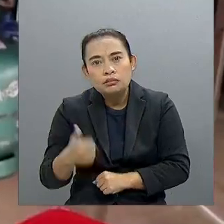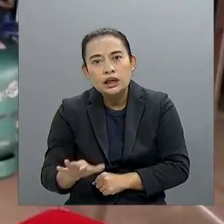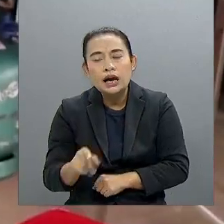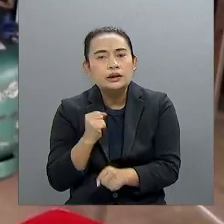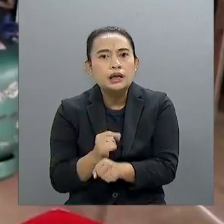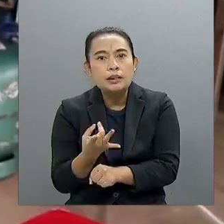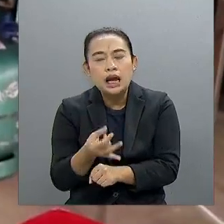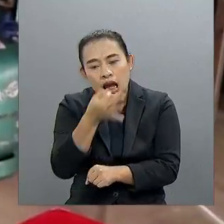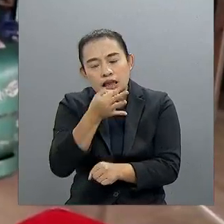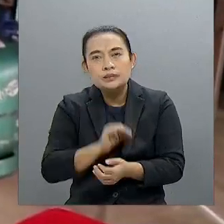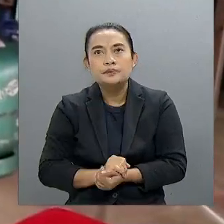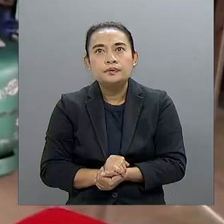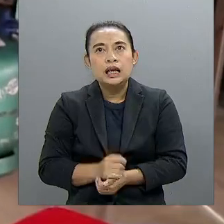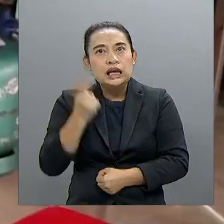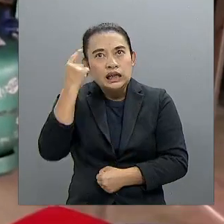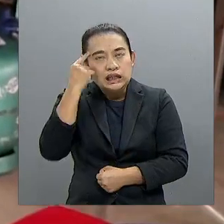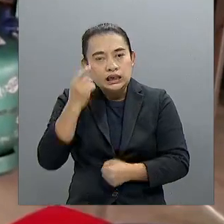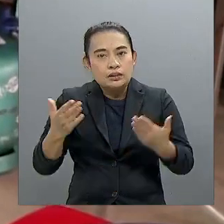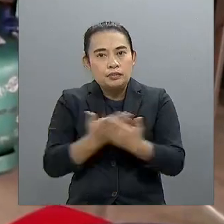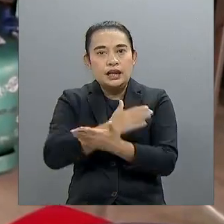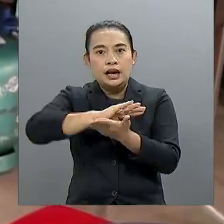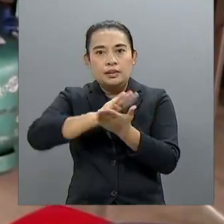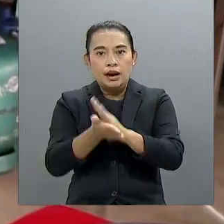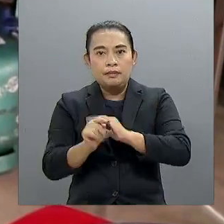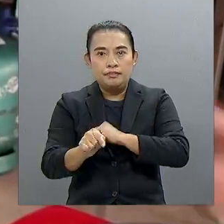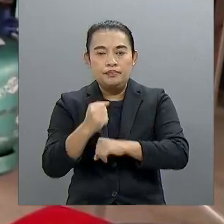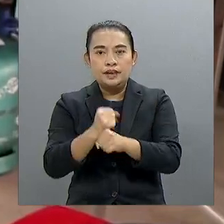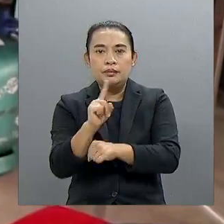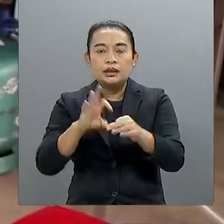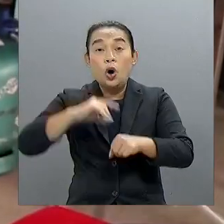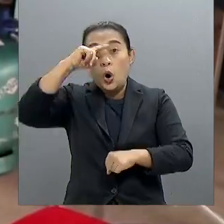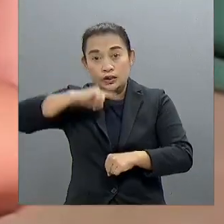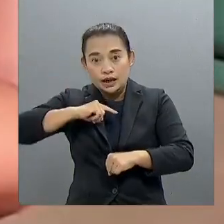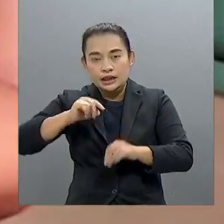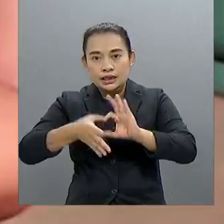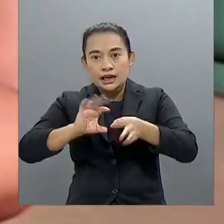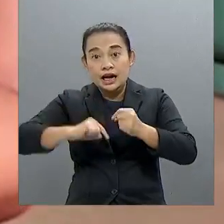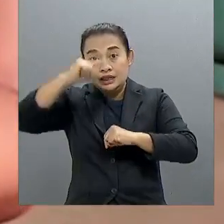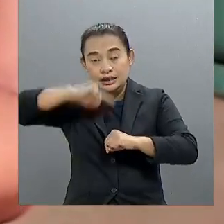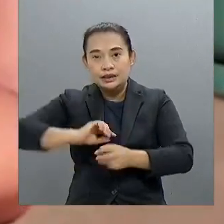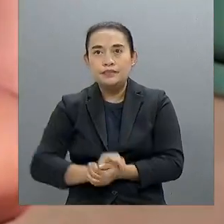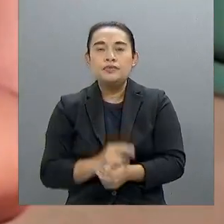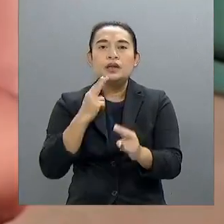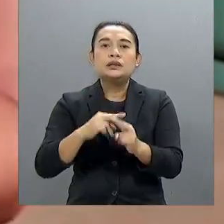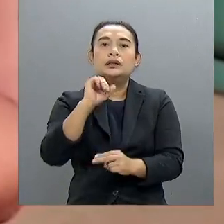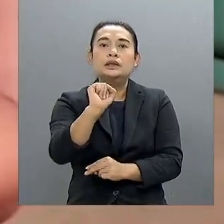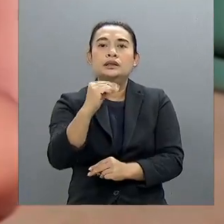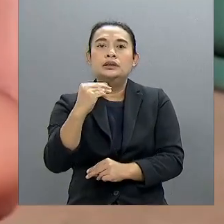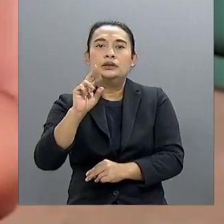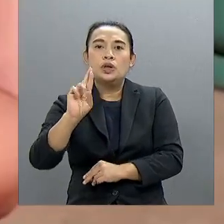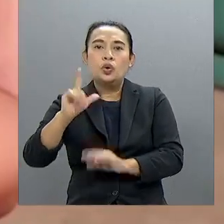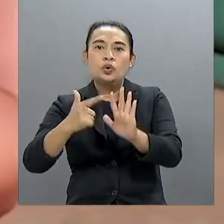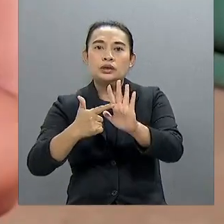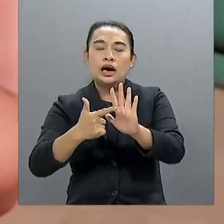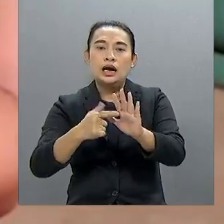พกษวิกริให้มาเป็โอกาสของนักกิลา Winsurfทีมชาิไทยคุสโรชาพุ่มไภครับเป็นเจ้าของแม Winsurf